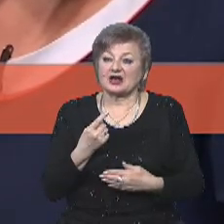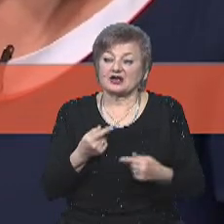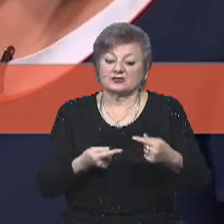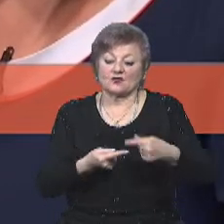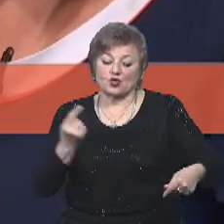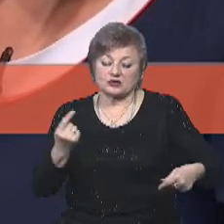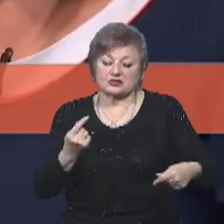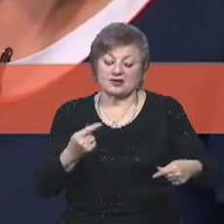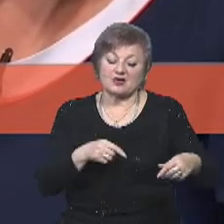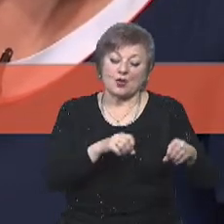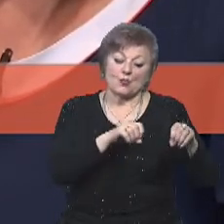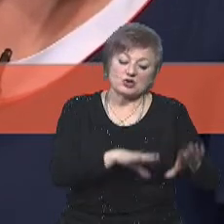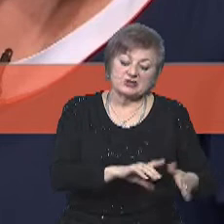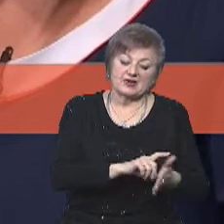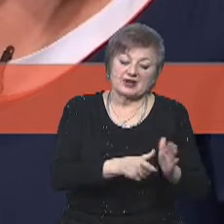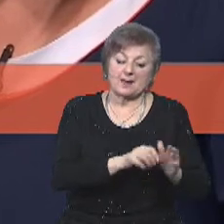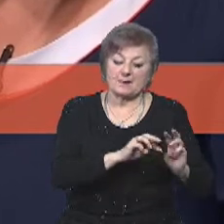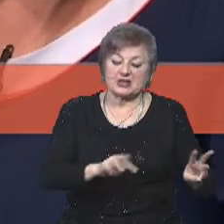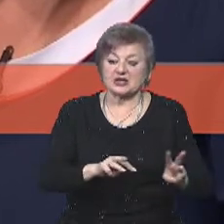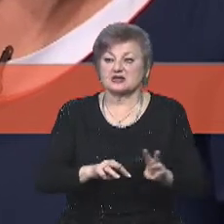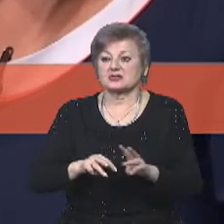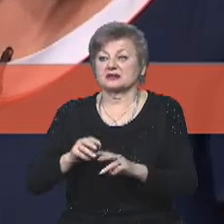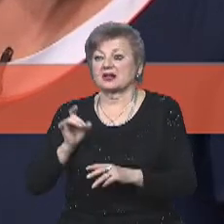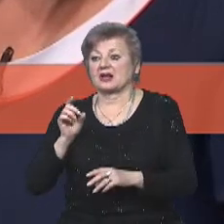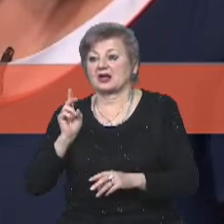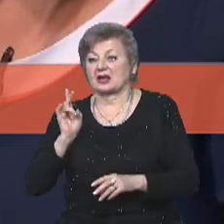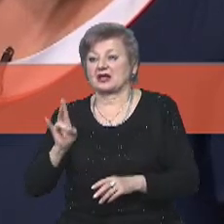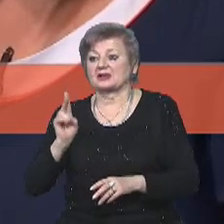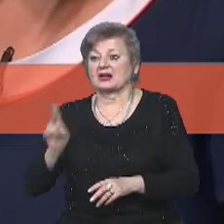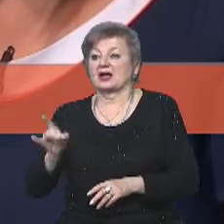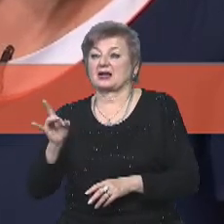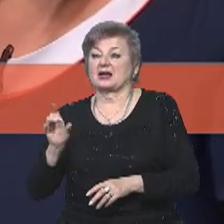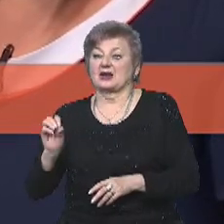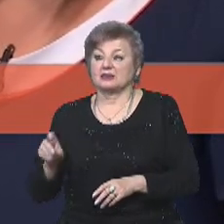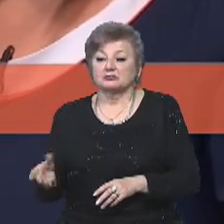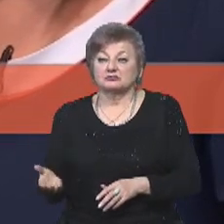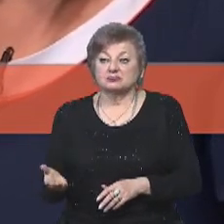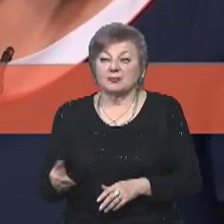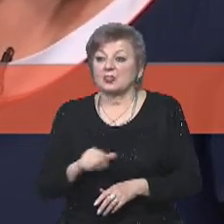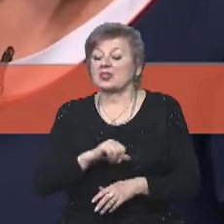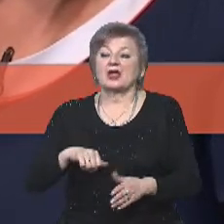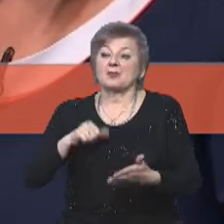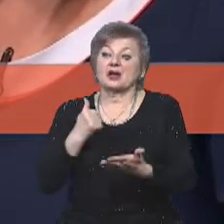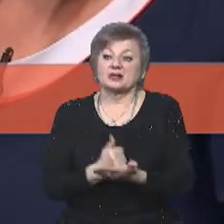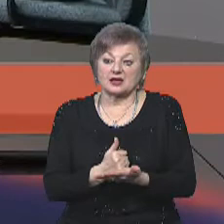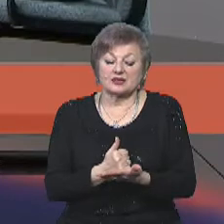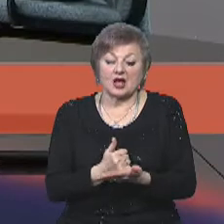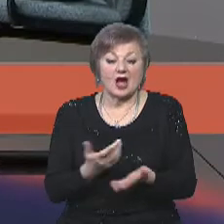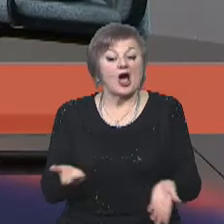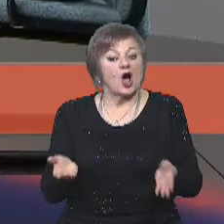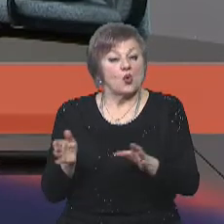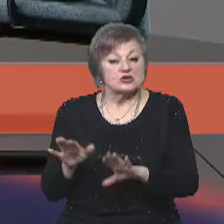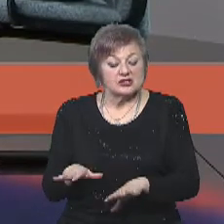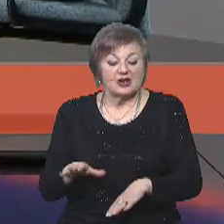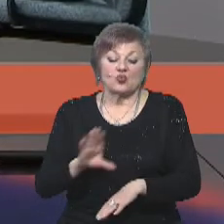между постановами Кабмина там, или НКРЕ. Ну, это самое главное. Остальное, я думаю,